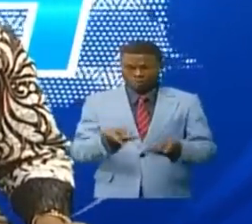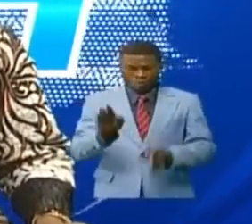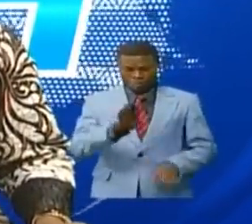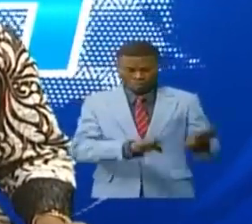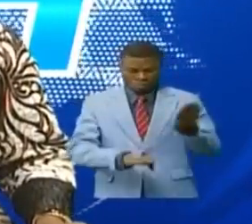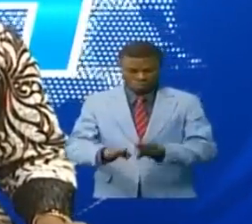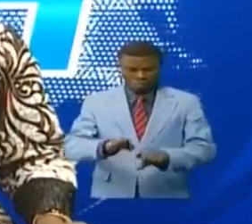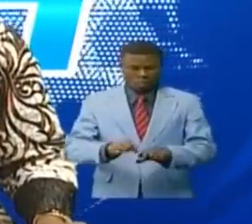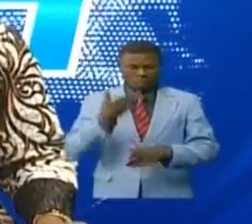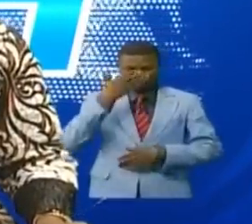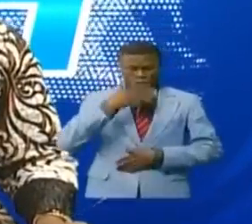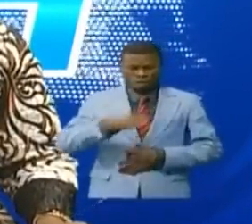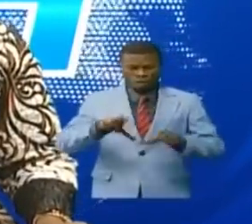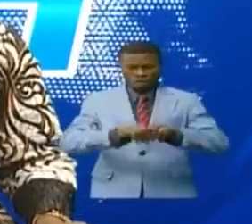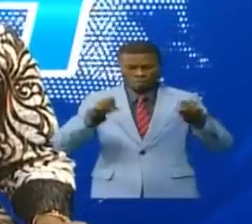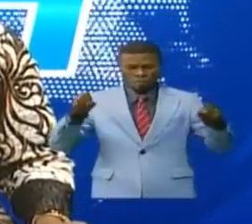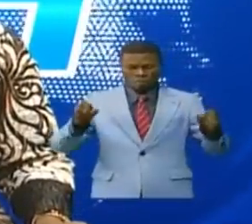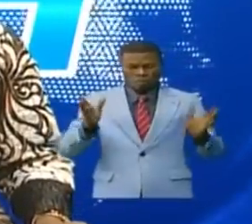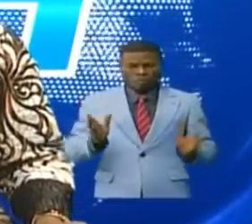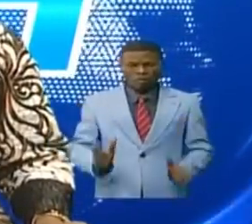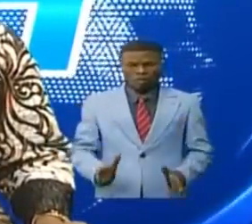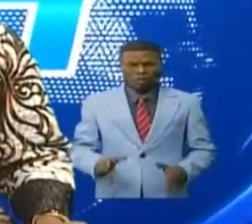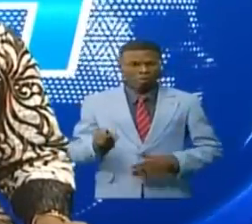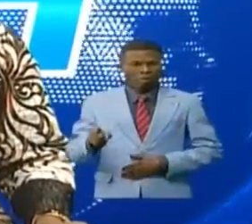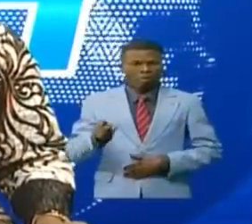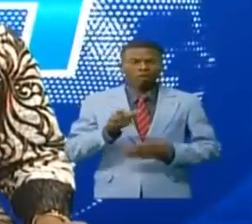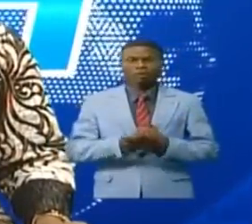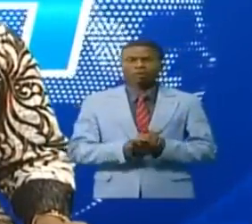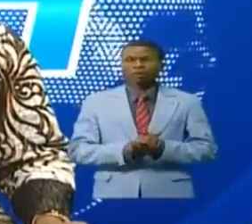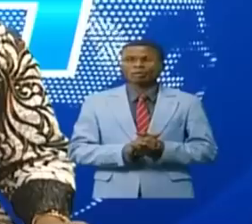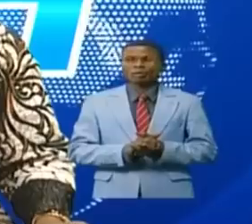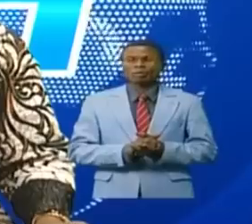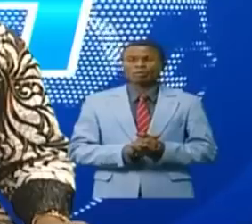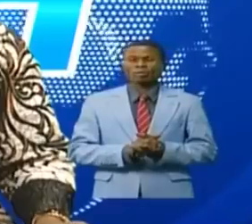de la mort de l'hôpital du cinquantenaire.